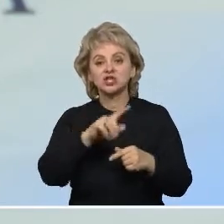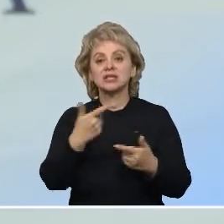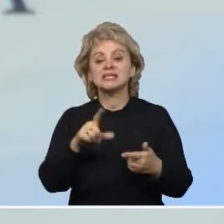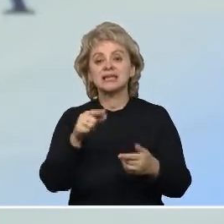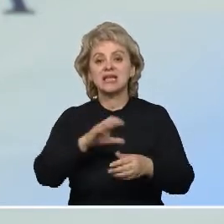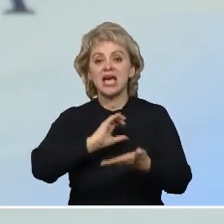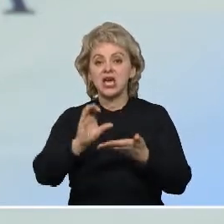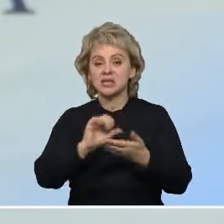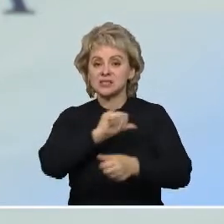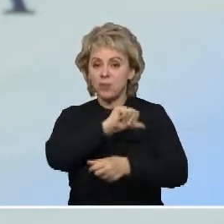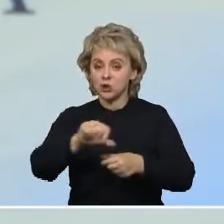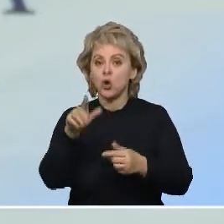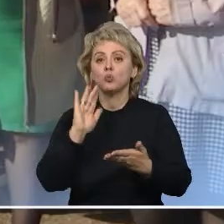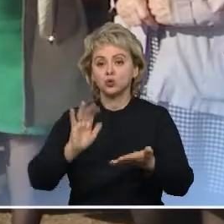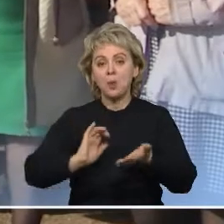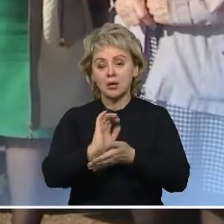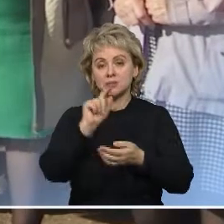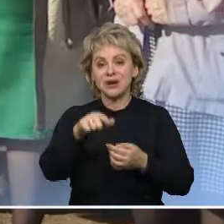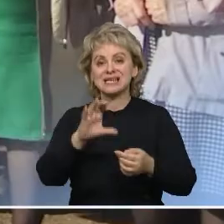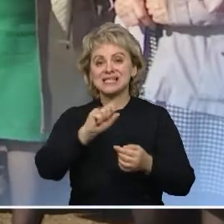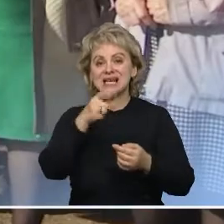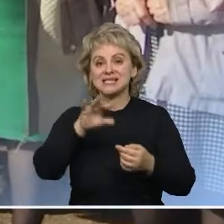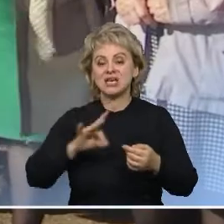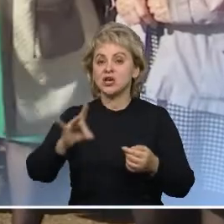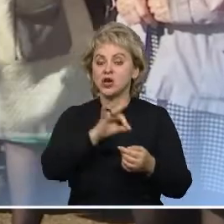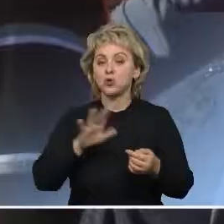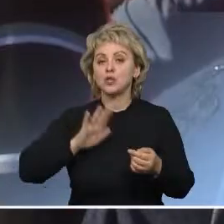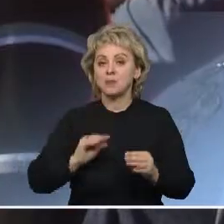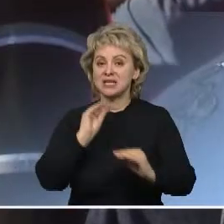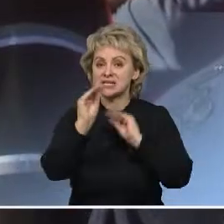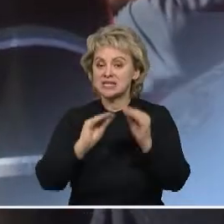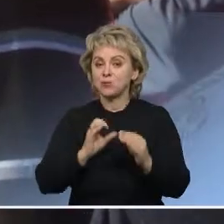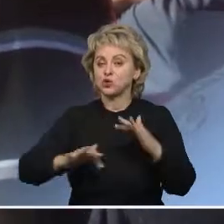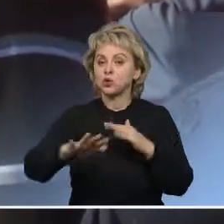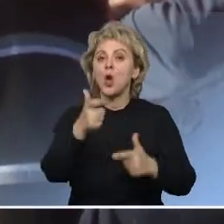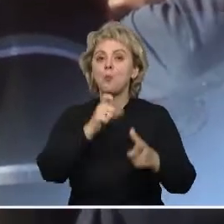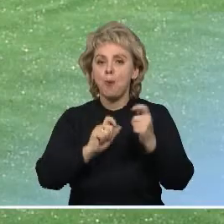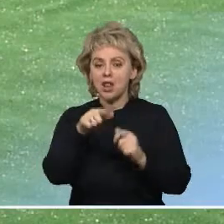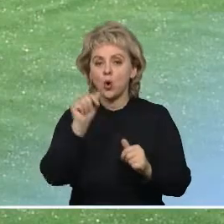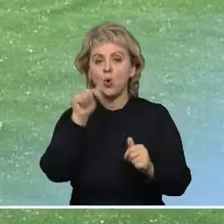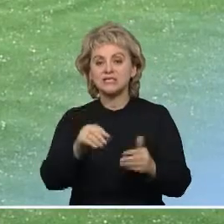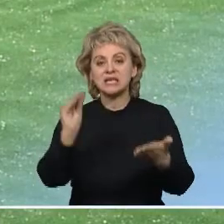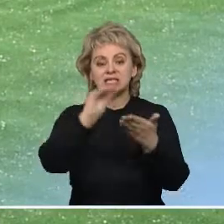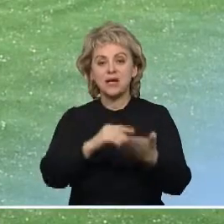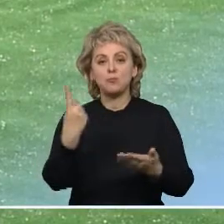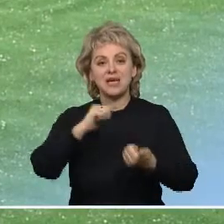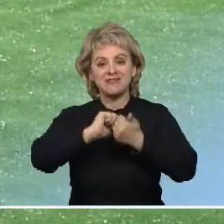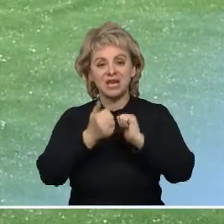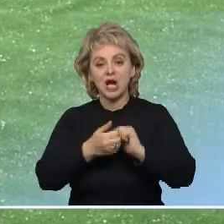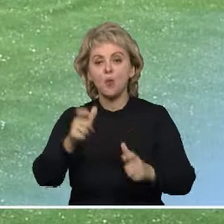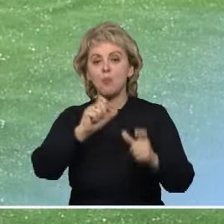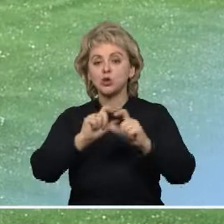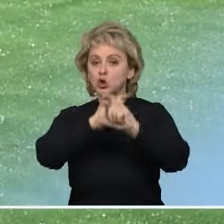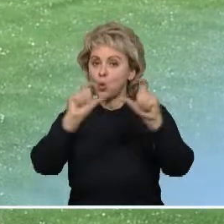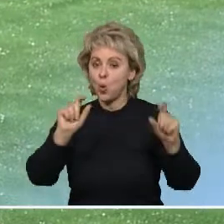на экспорт мешки отсюда мы будем отправлять. Сальский район намерен снабжать страну и молоком. Здесь закладывают первый камень